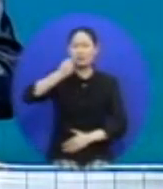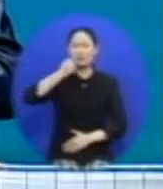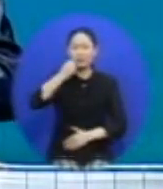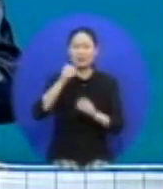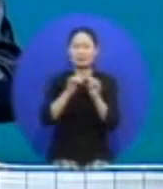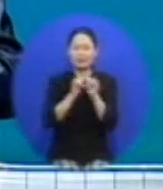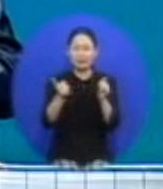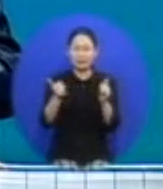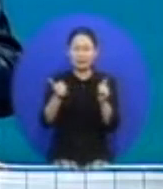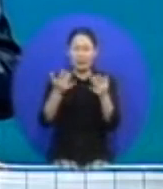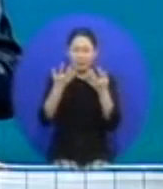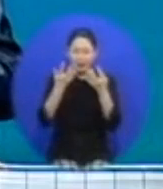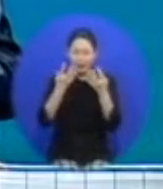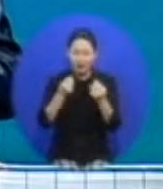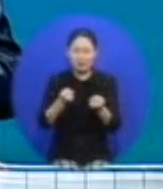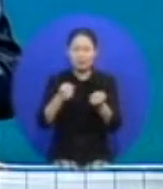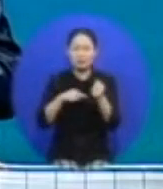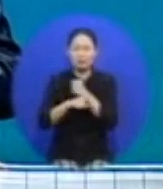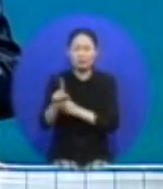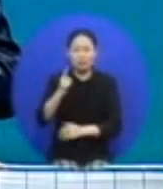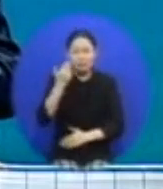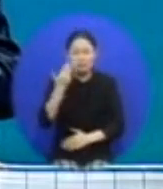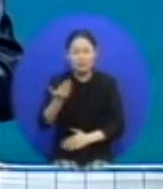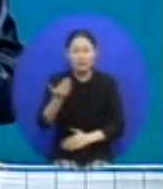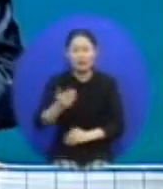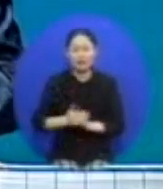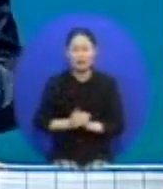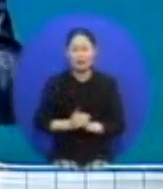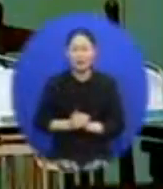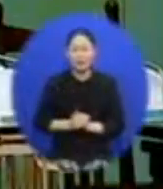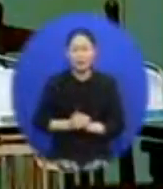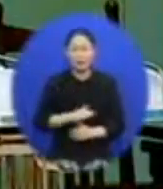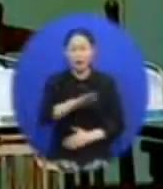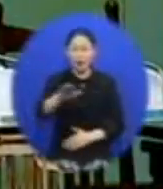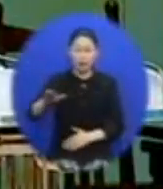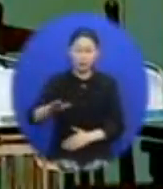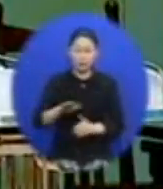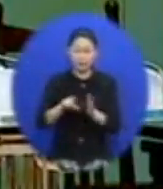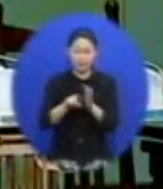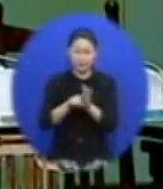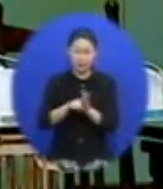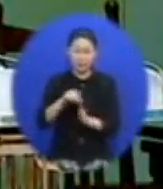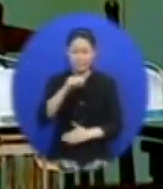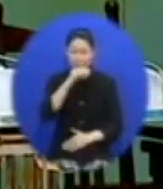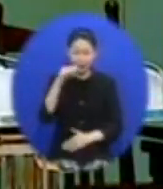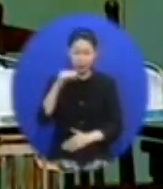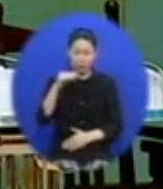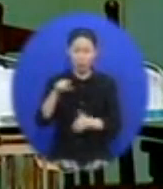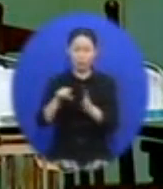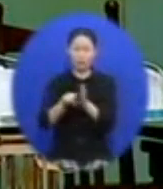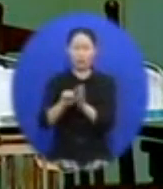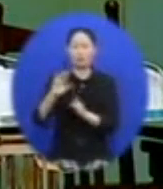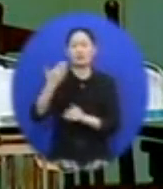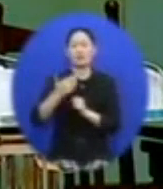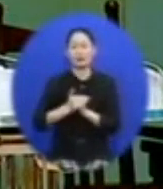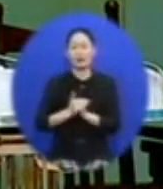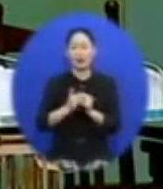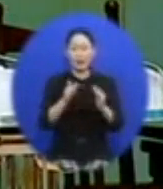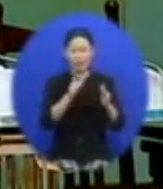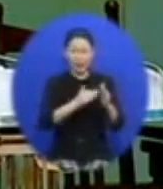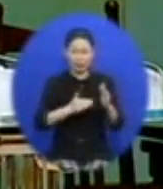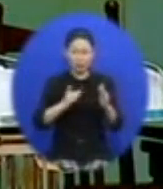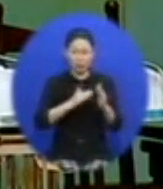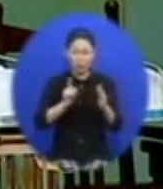많은 것은 또 웬 까닭이 줘 여러분 미끼는 바로 미드들 미 드셔야 되어 가정은